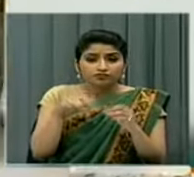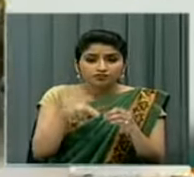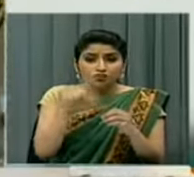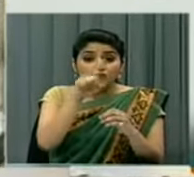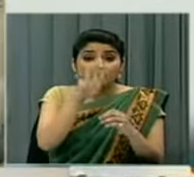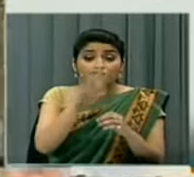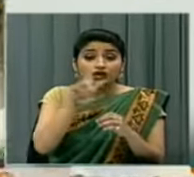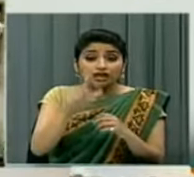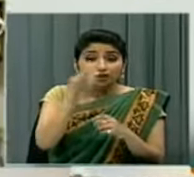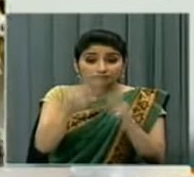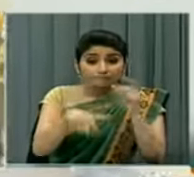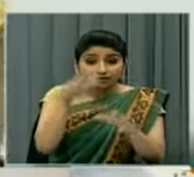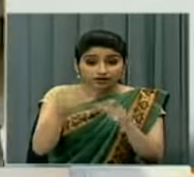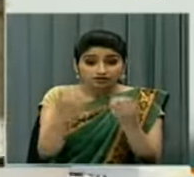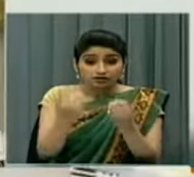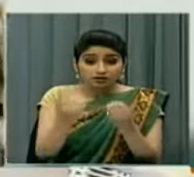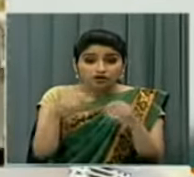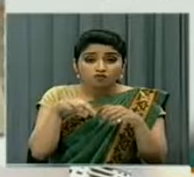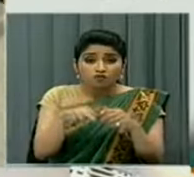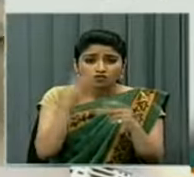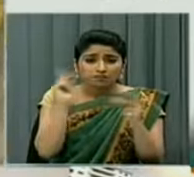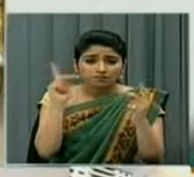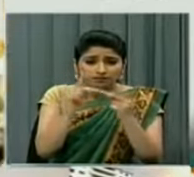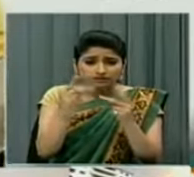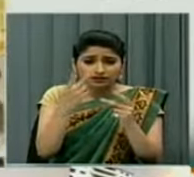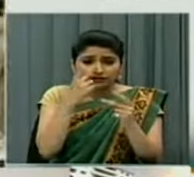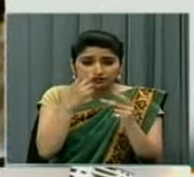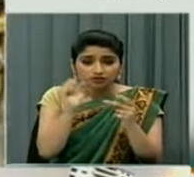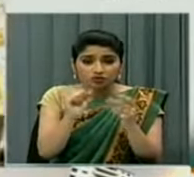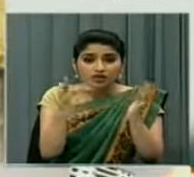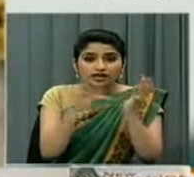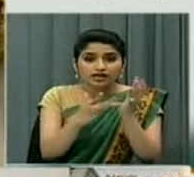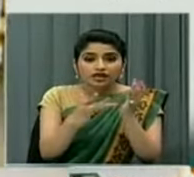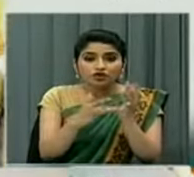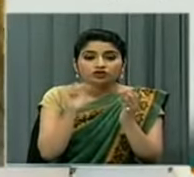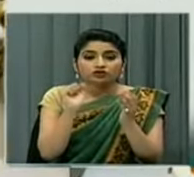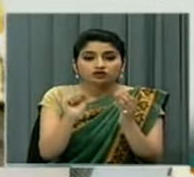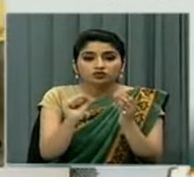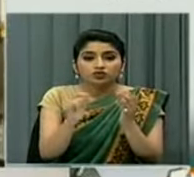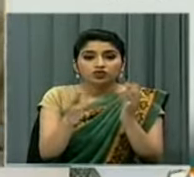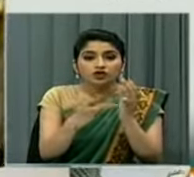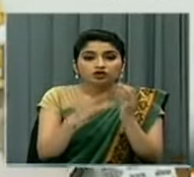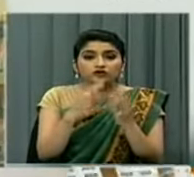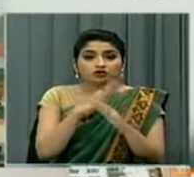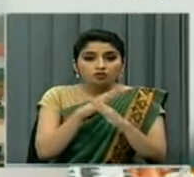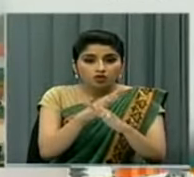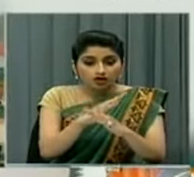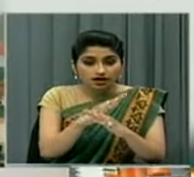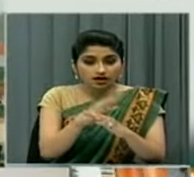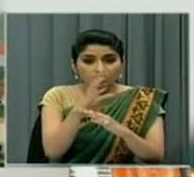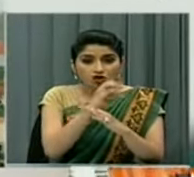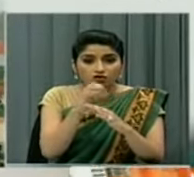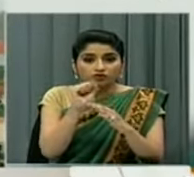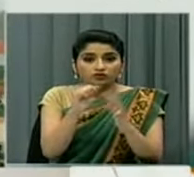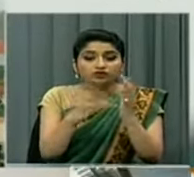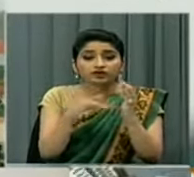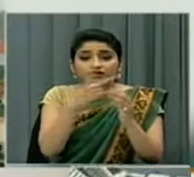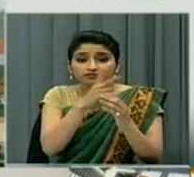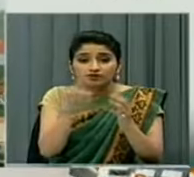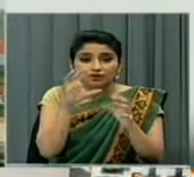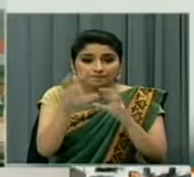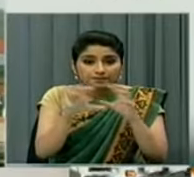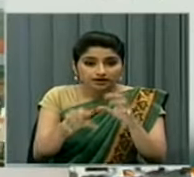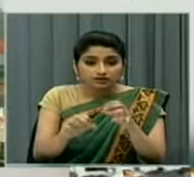मेट्रो, मेट्रो में भी है, एयरपोर्ट्स में भी है, खास ट्रेनिंग है इनकी और इनकी इंडोक्ट्रिनेशन की गई है कि किस तरीके से